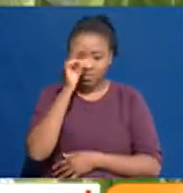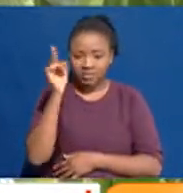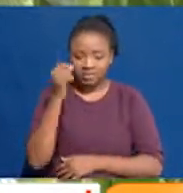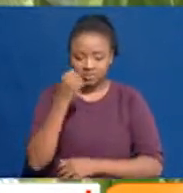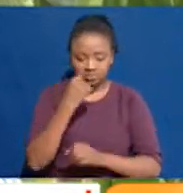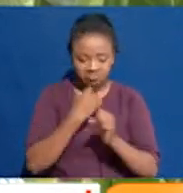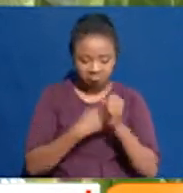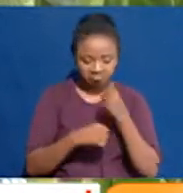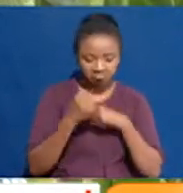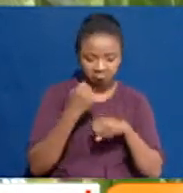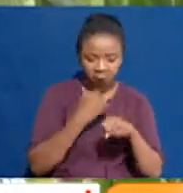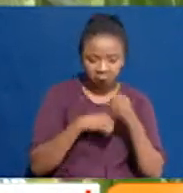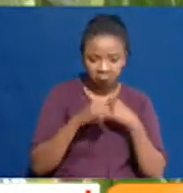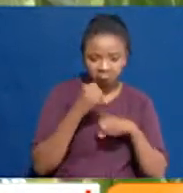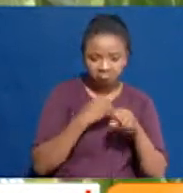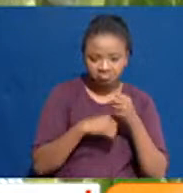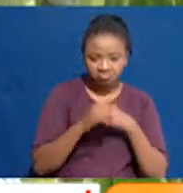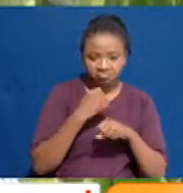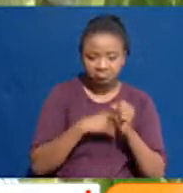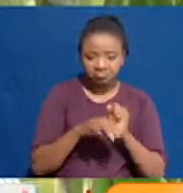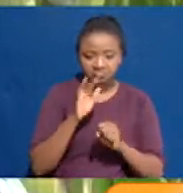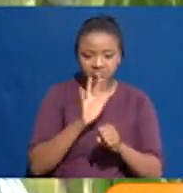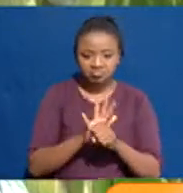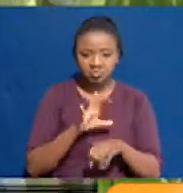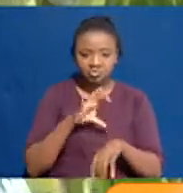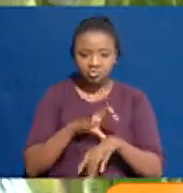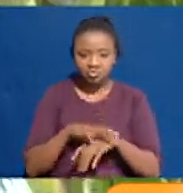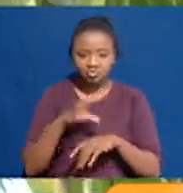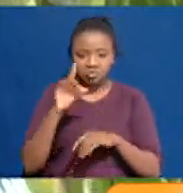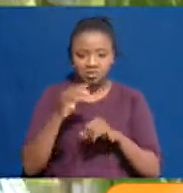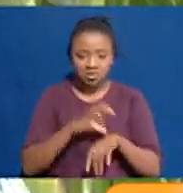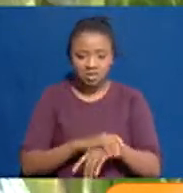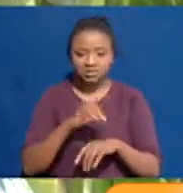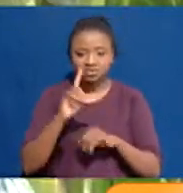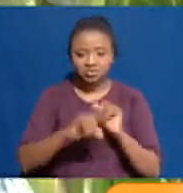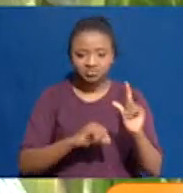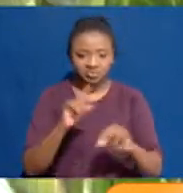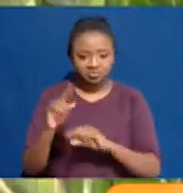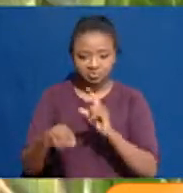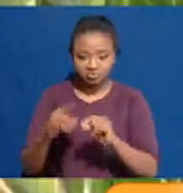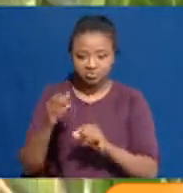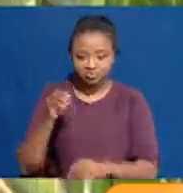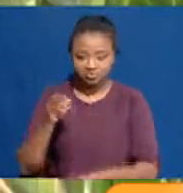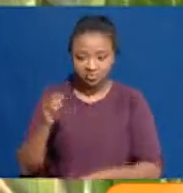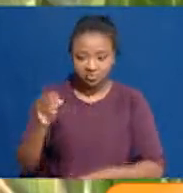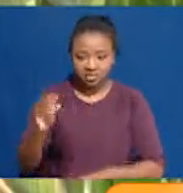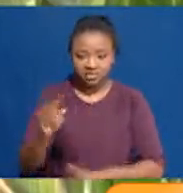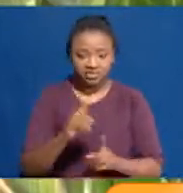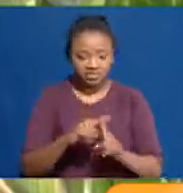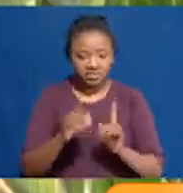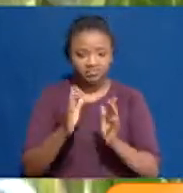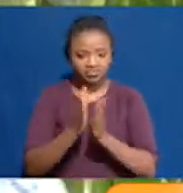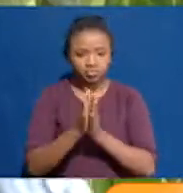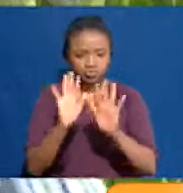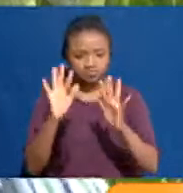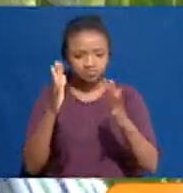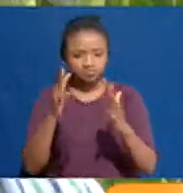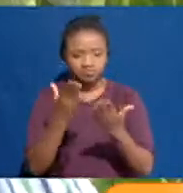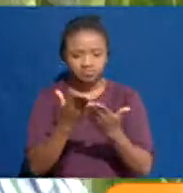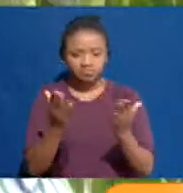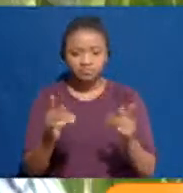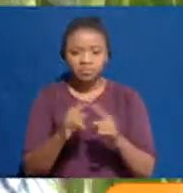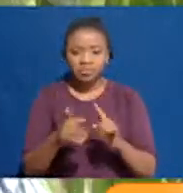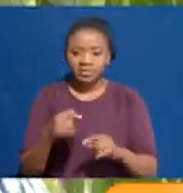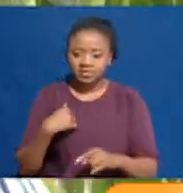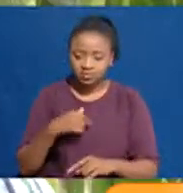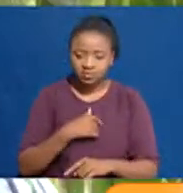a lot to reduce and subsidize the fertilizer, we commend them for that, but we